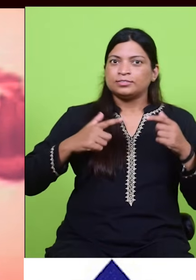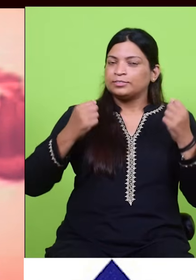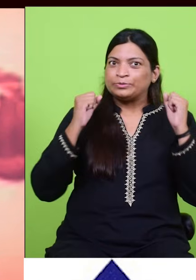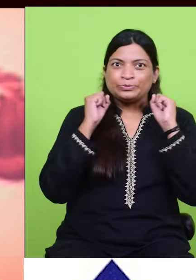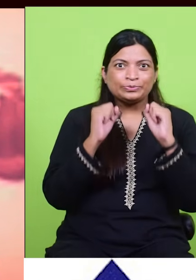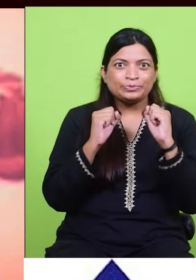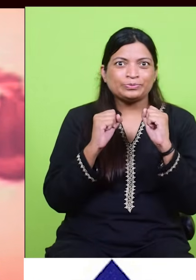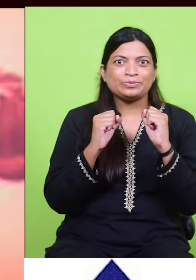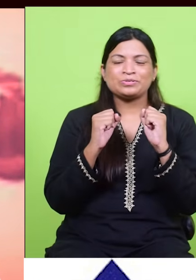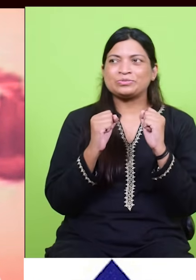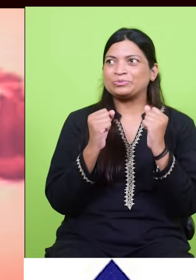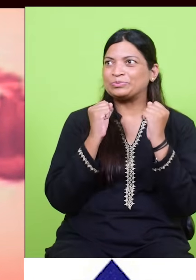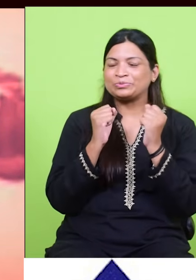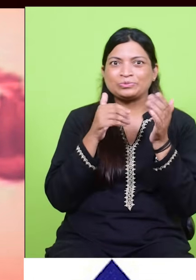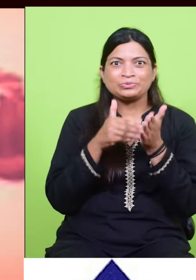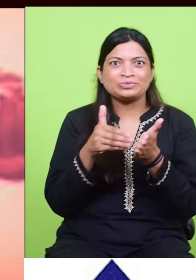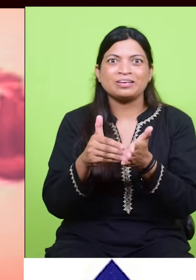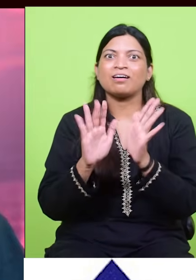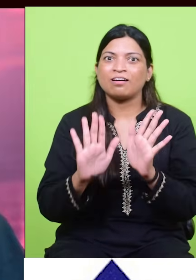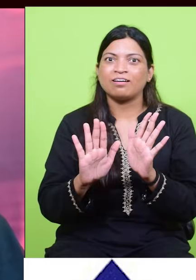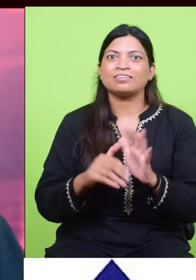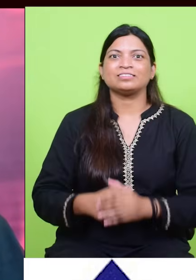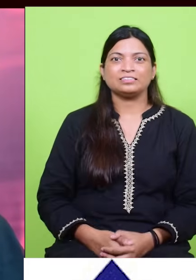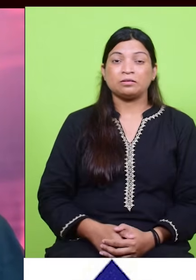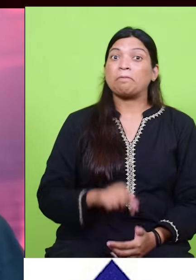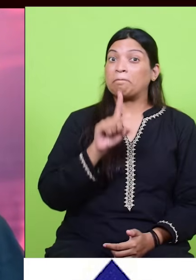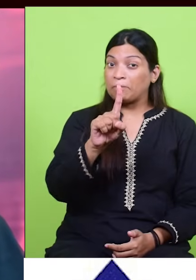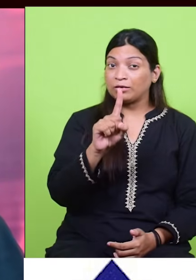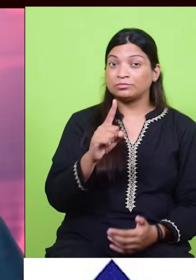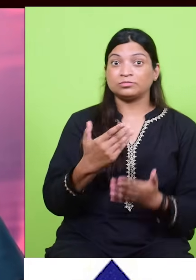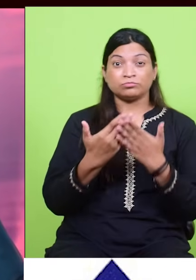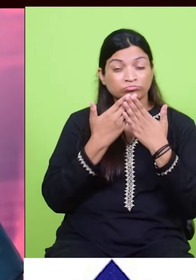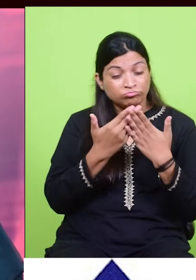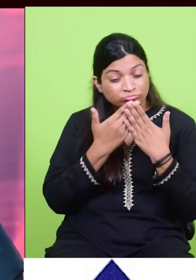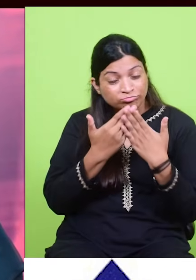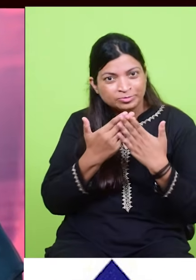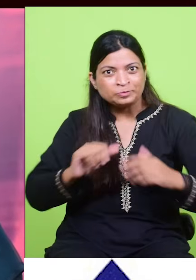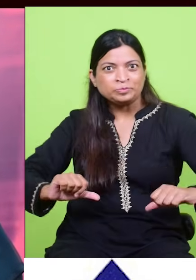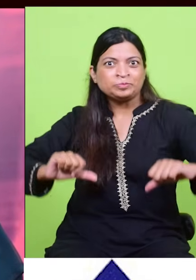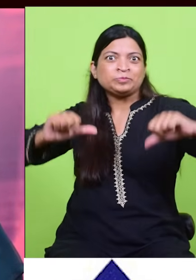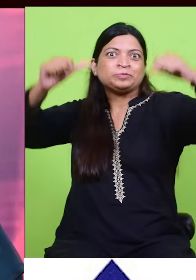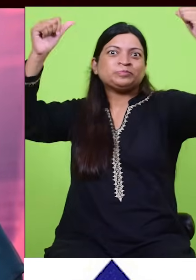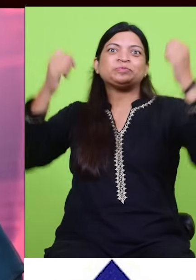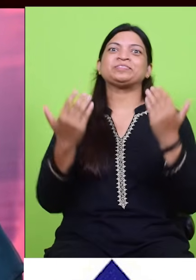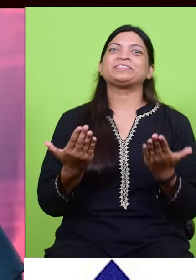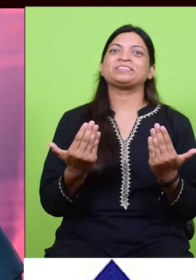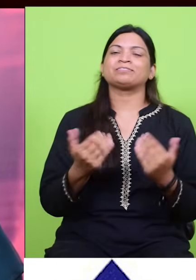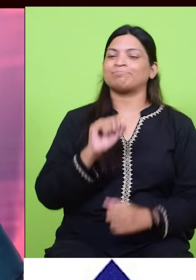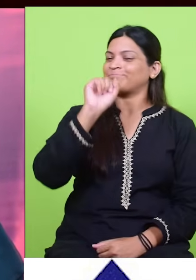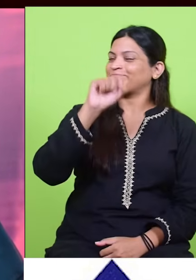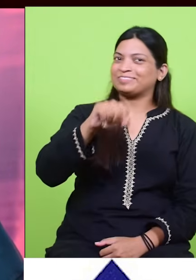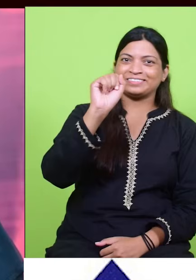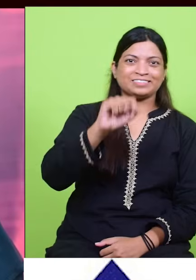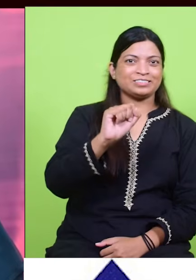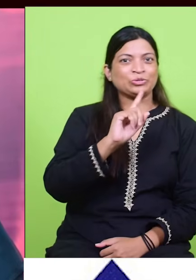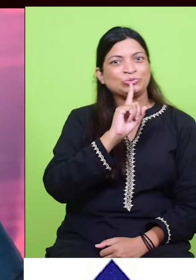अच्छी पद पर पहुँचे अपने नौकरी में। आज की इस विशेष बातचीत में गुरदीप के साथ और मोनिका मैम के साथ हमने